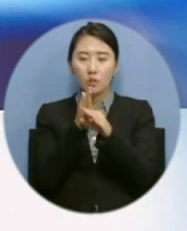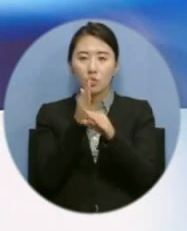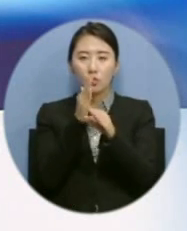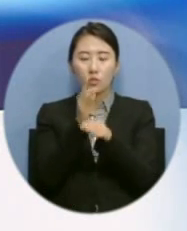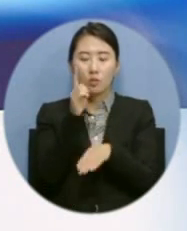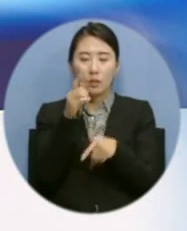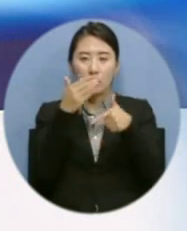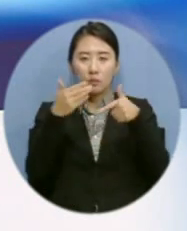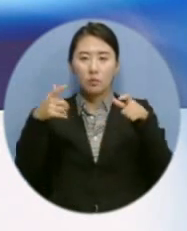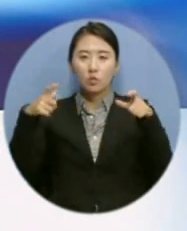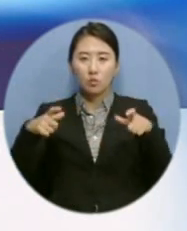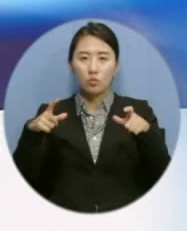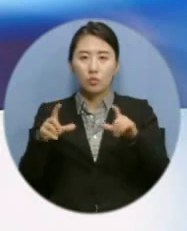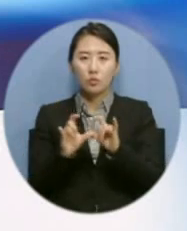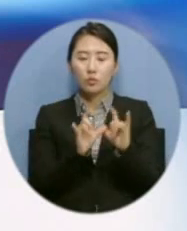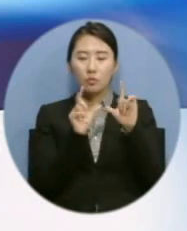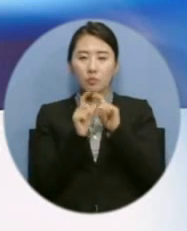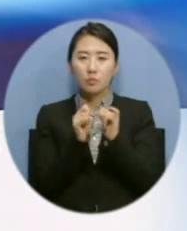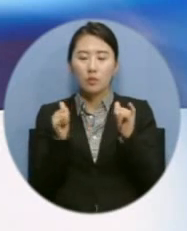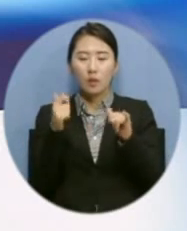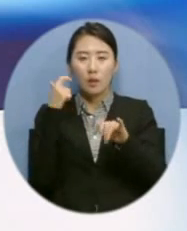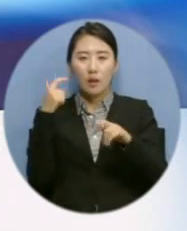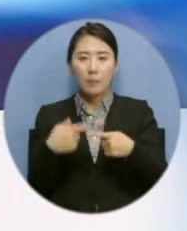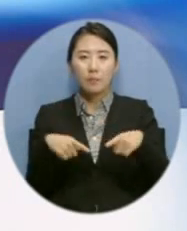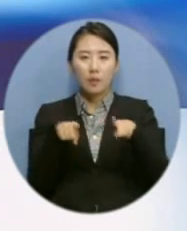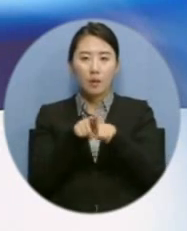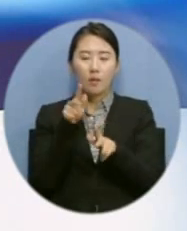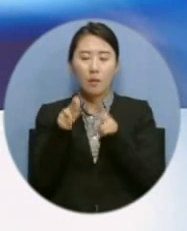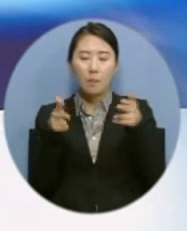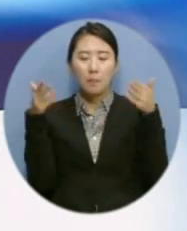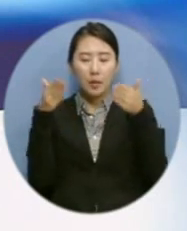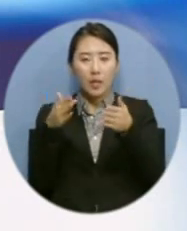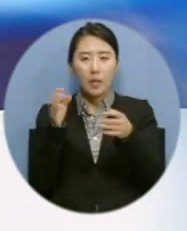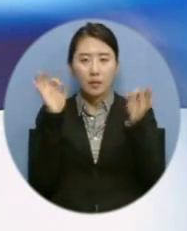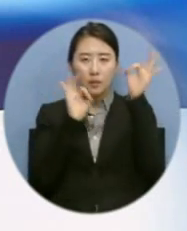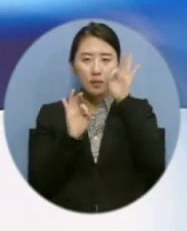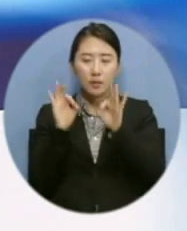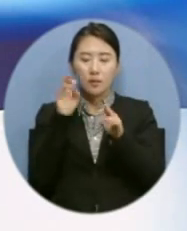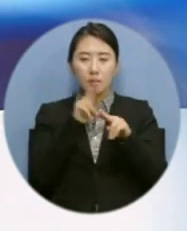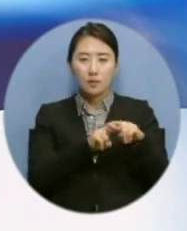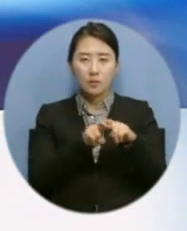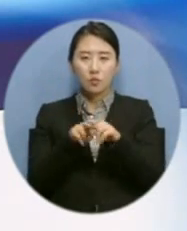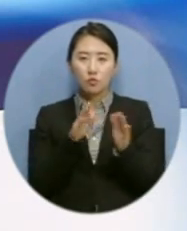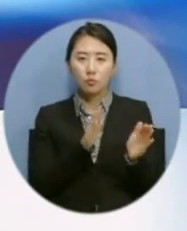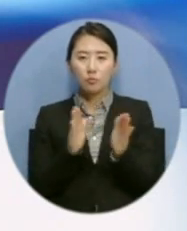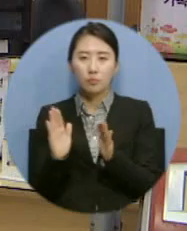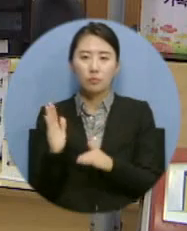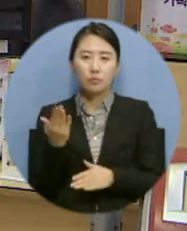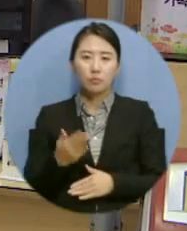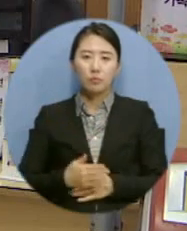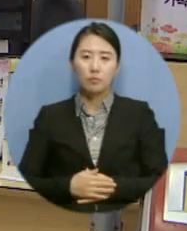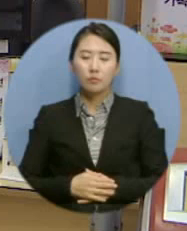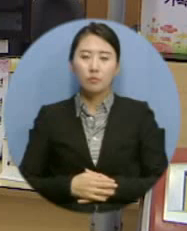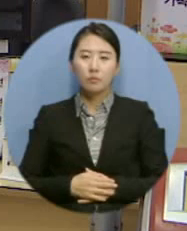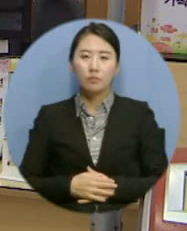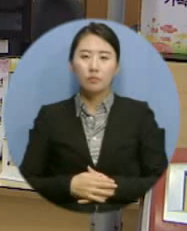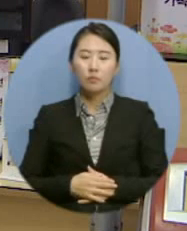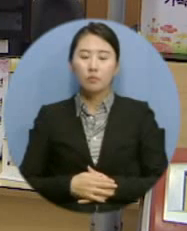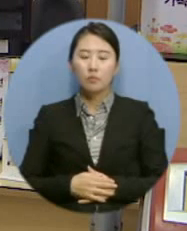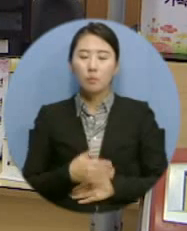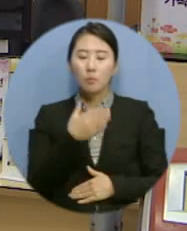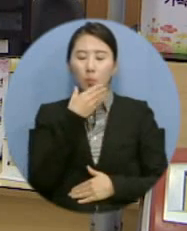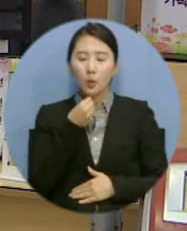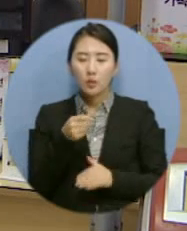곳인 금천구에서 주민들과 함께 사업의 방향을 모색해보는 자리가 마련됐습니다. 김대영 기자입니다.